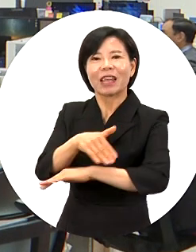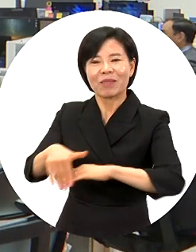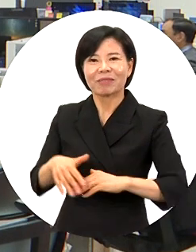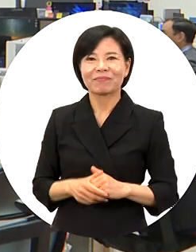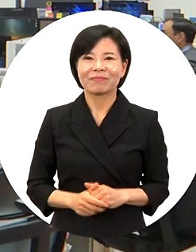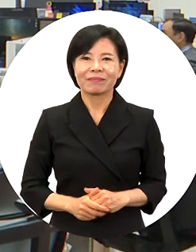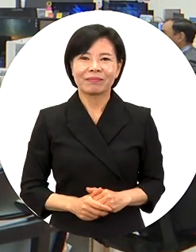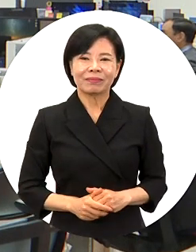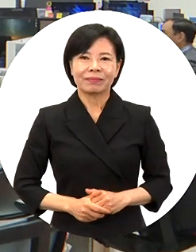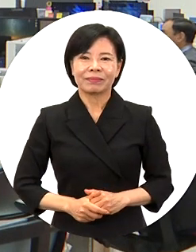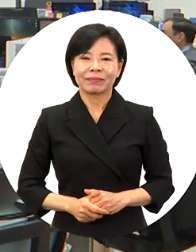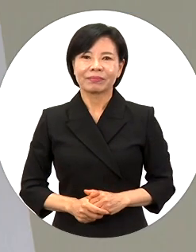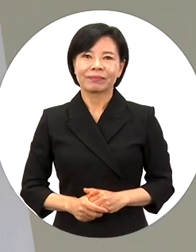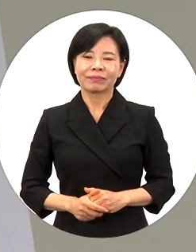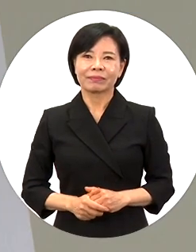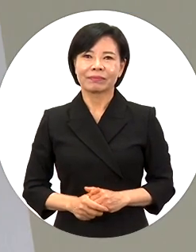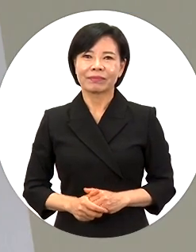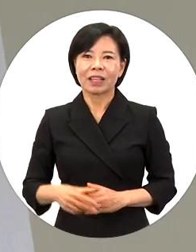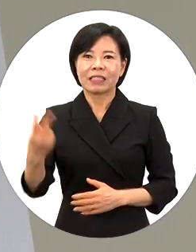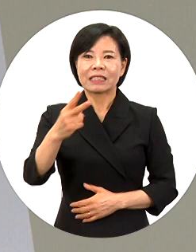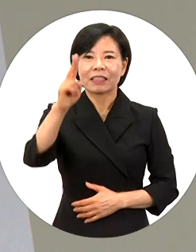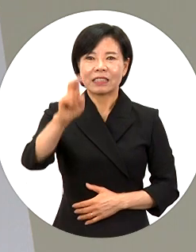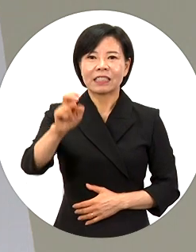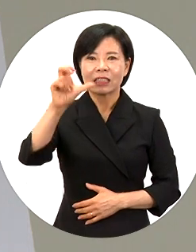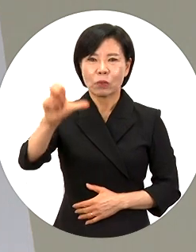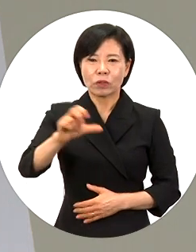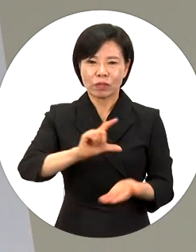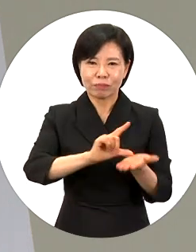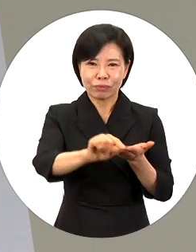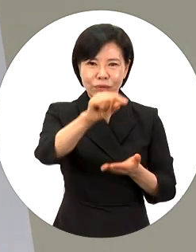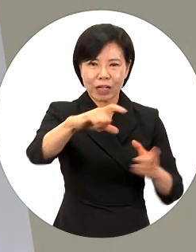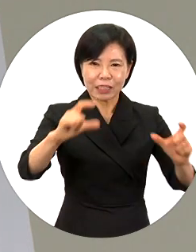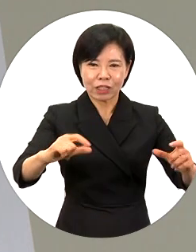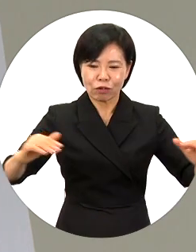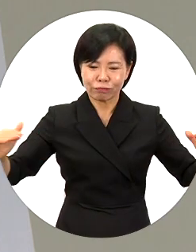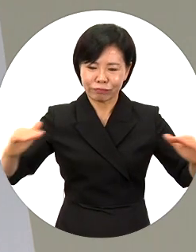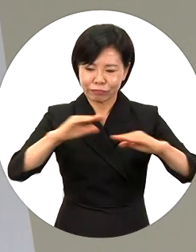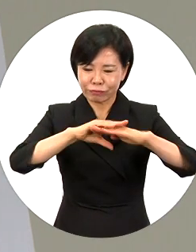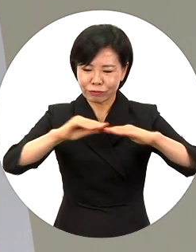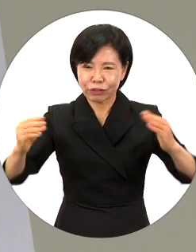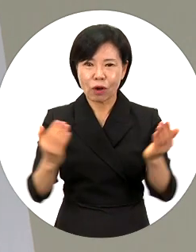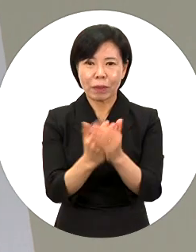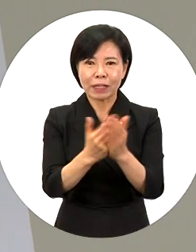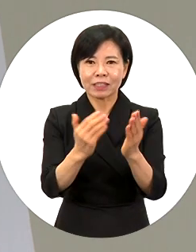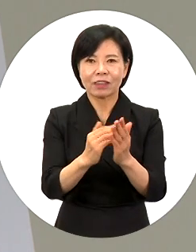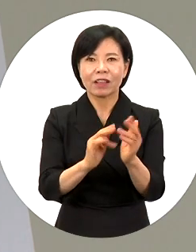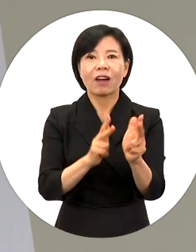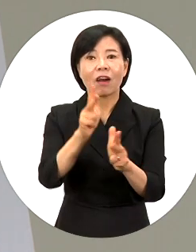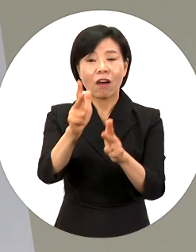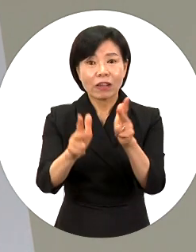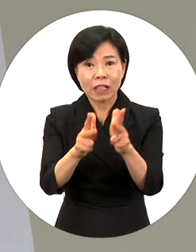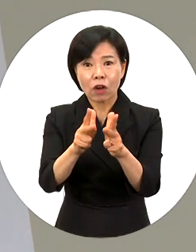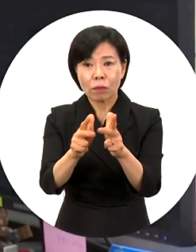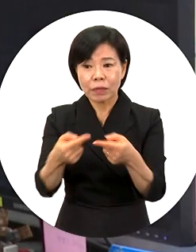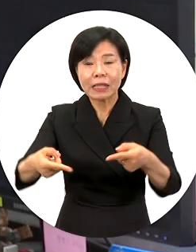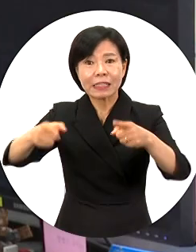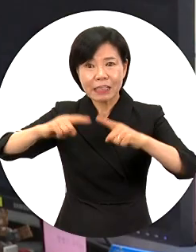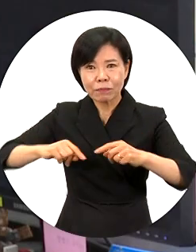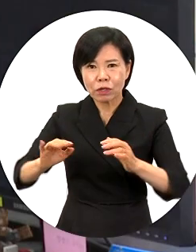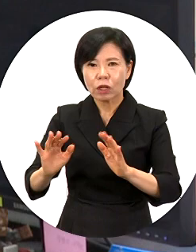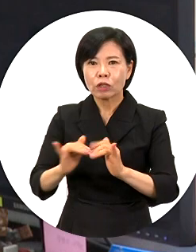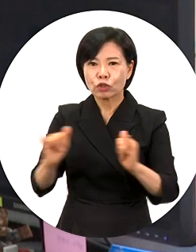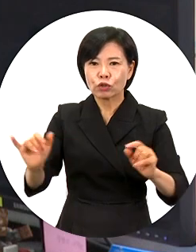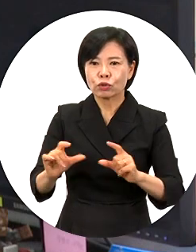개선할 계획입니다. 제주도는 2025년 읍면동 지역 균형 발전 사업에 참여할 주민단체도